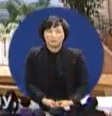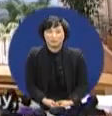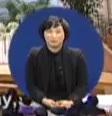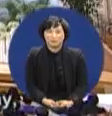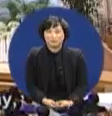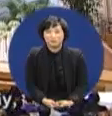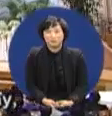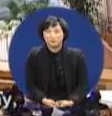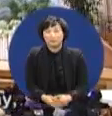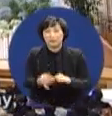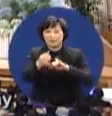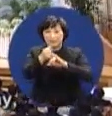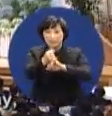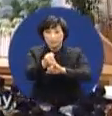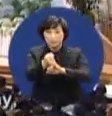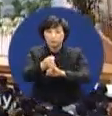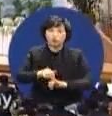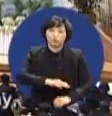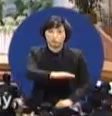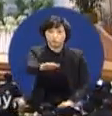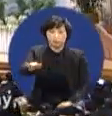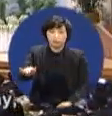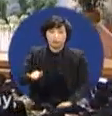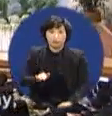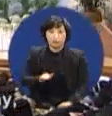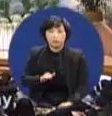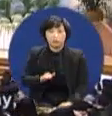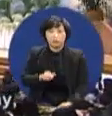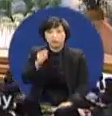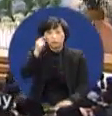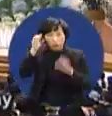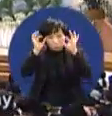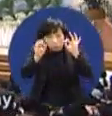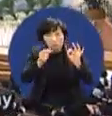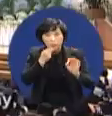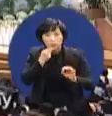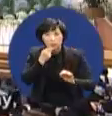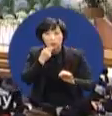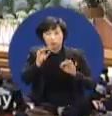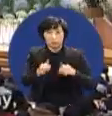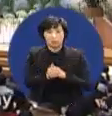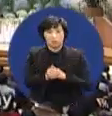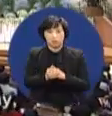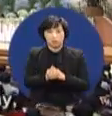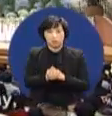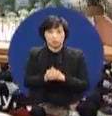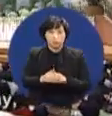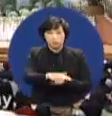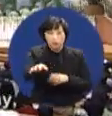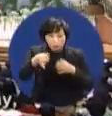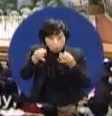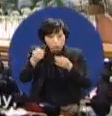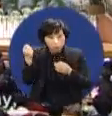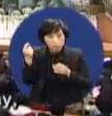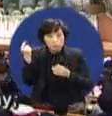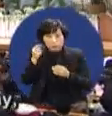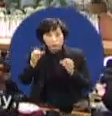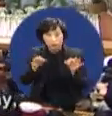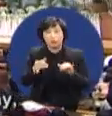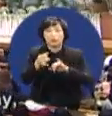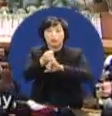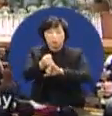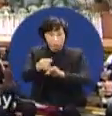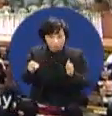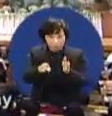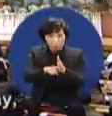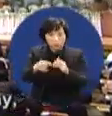그래서 이 약속은 우리가 눈에 안 보여도 들리는 순간 약속을 믿고 약속